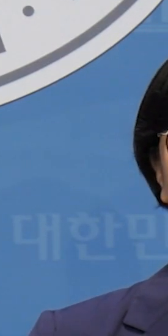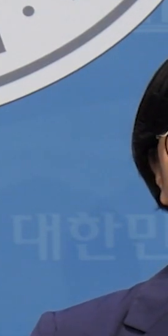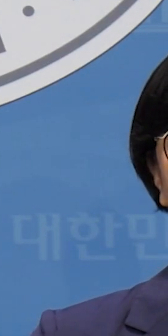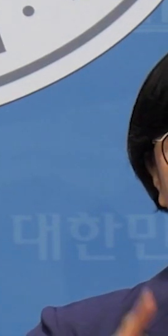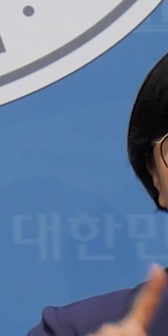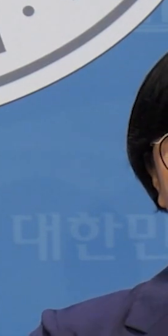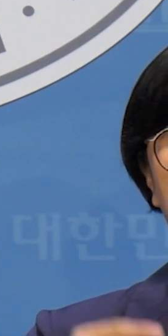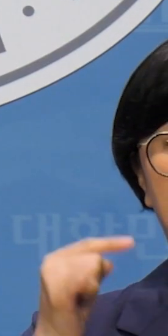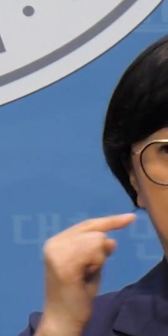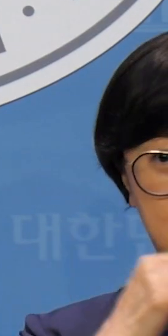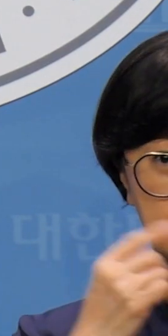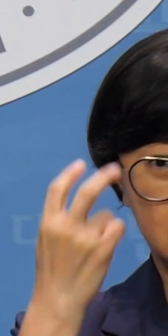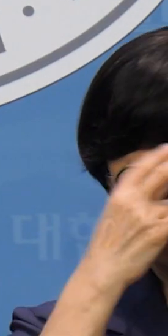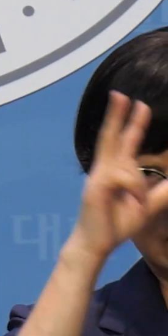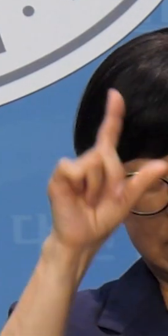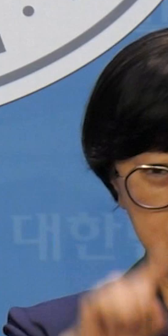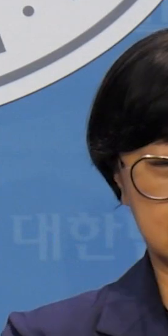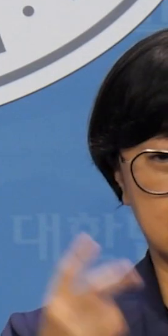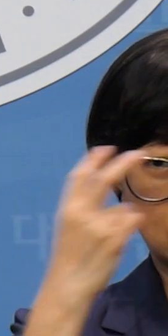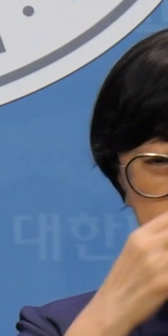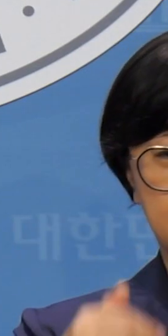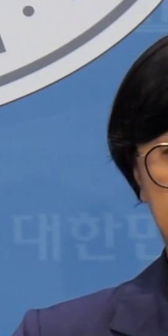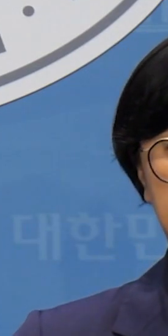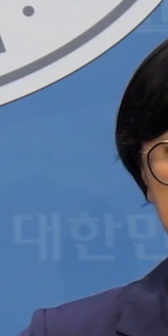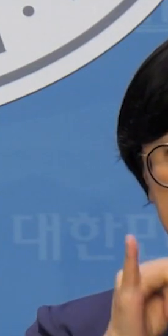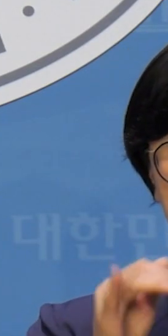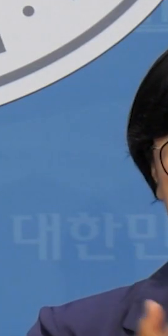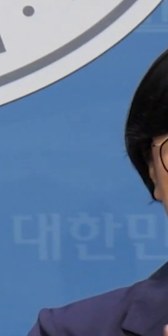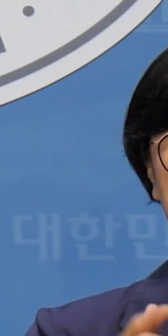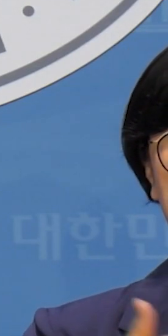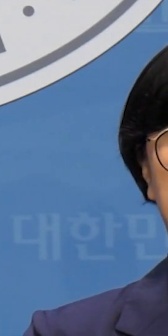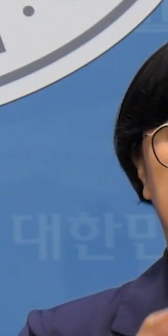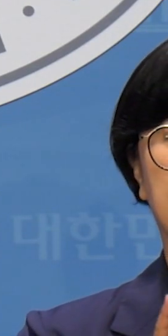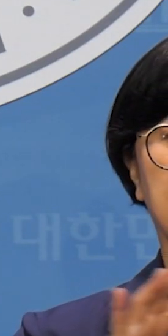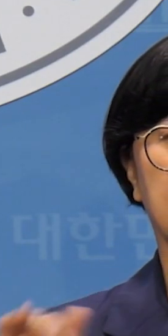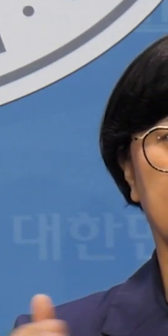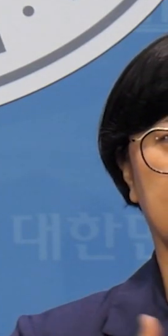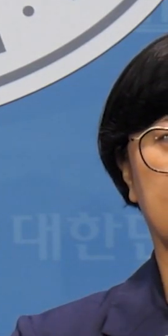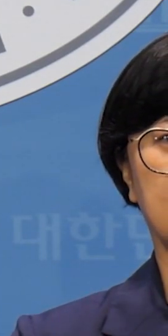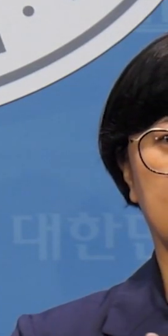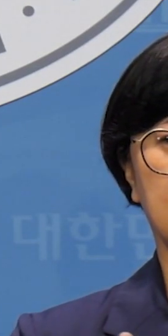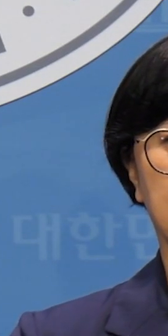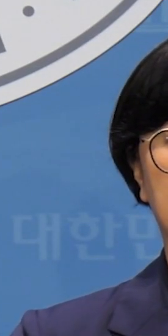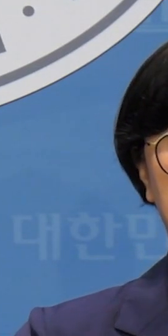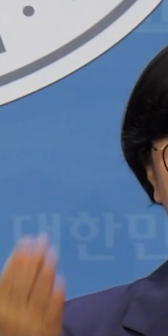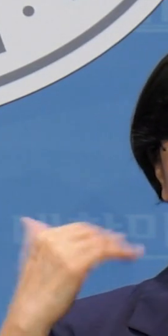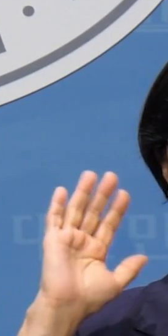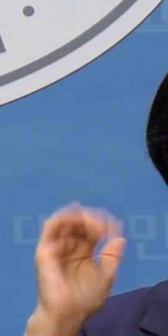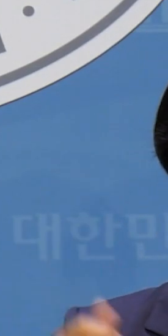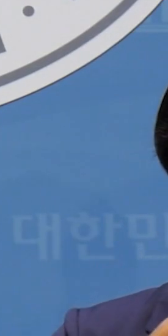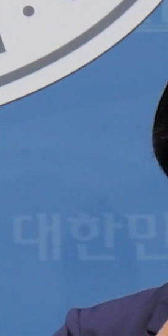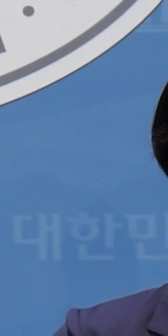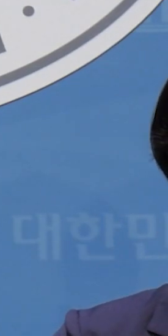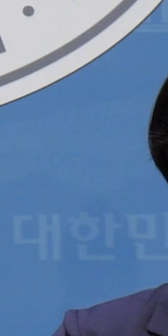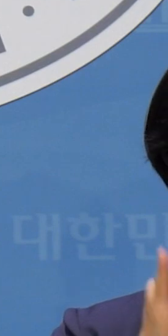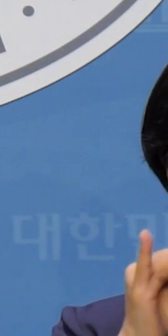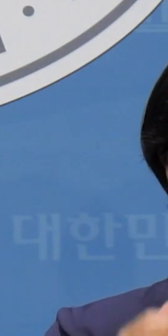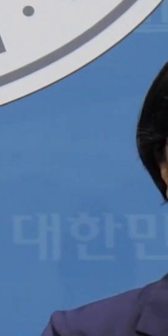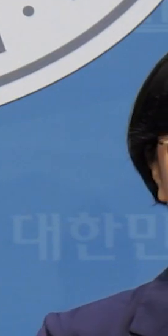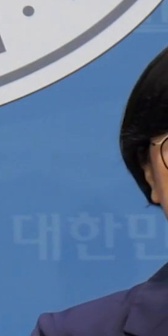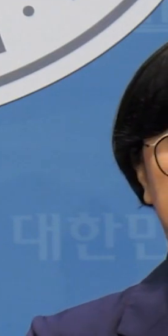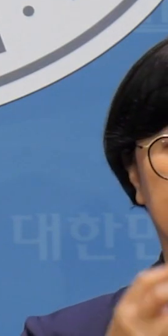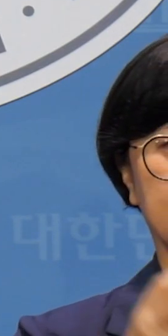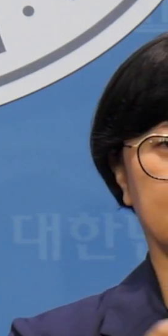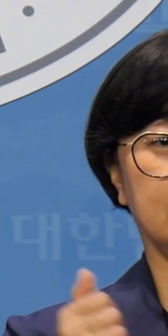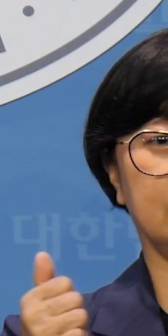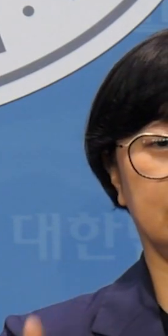이에 대한 철저한 검찰 조사가 뒤따라야 할 것이며 이에 관계된 자가 설령 전직 대통령이라 할지라도